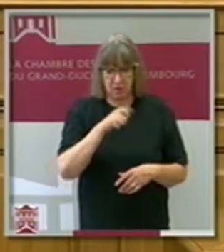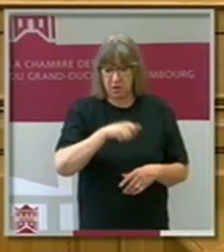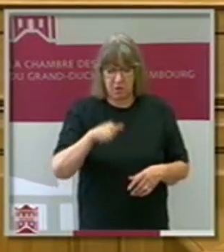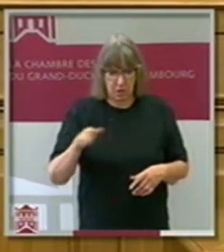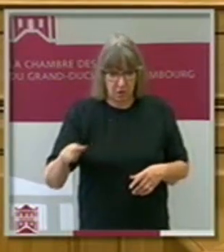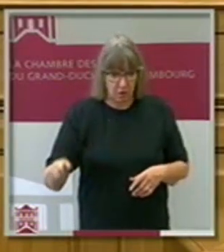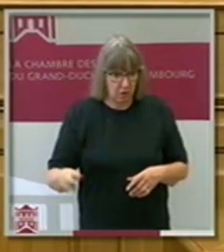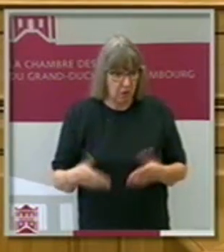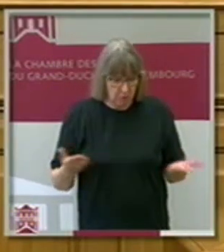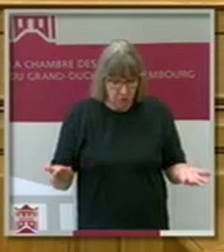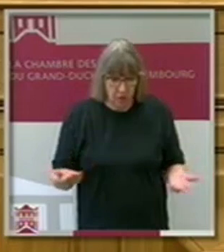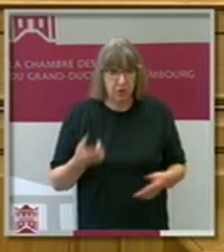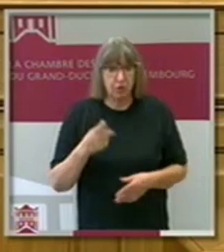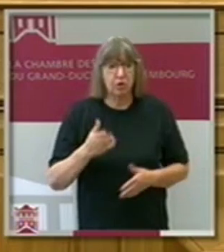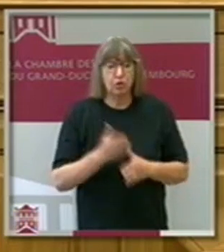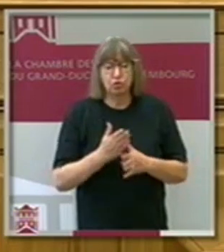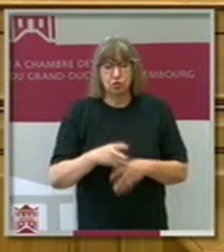das Regierungen.